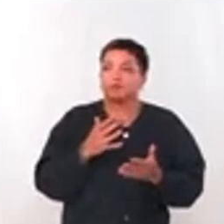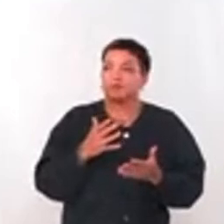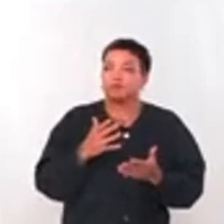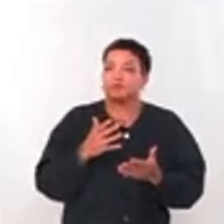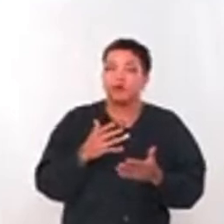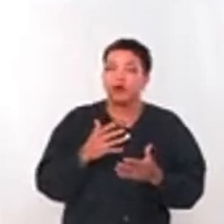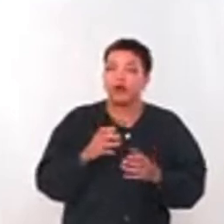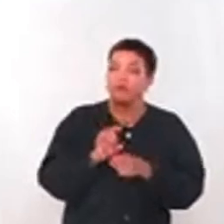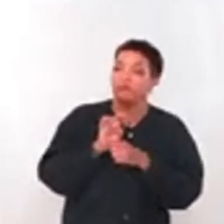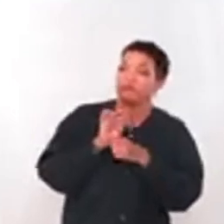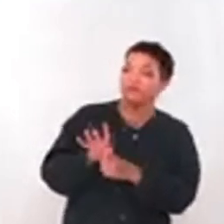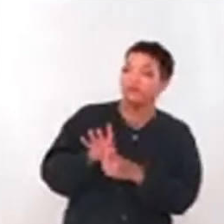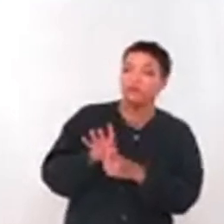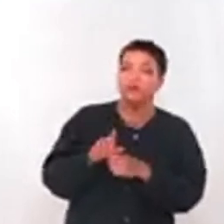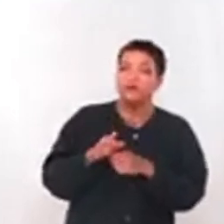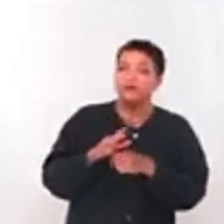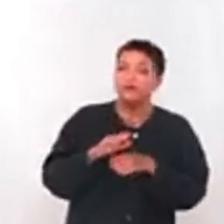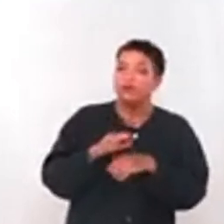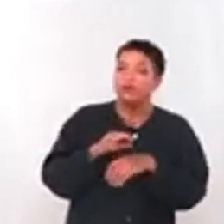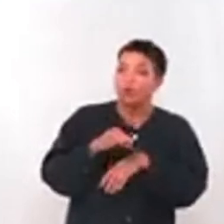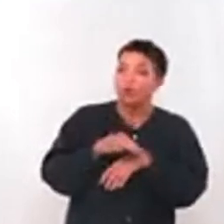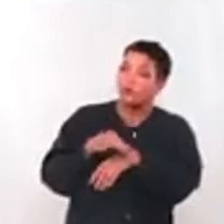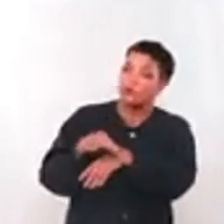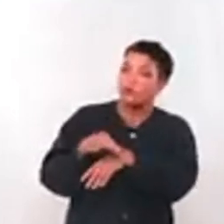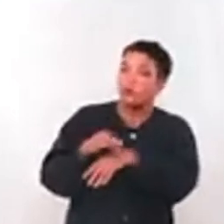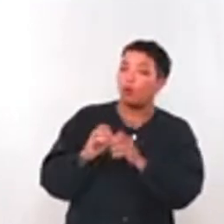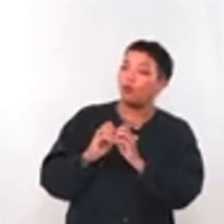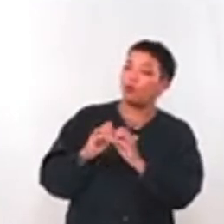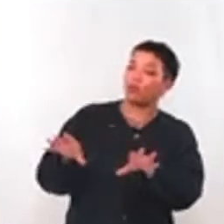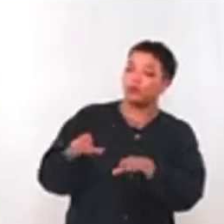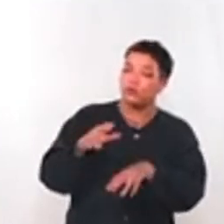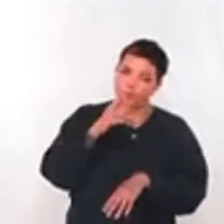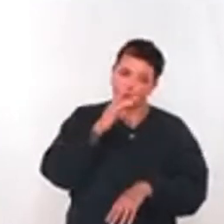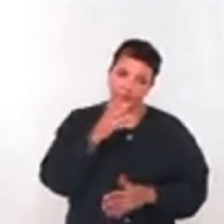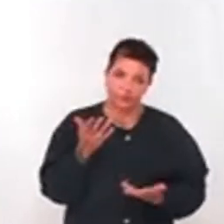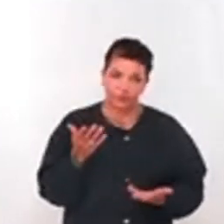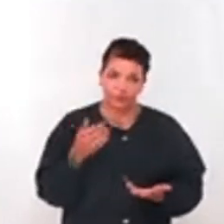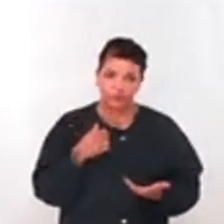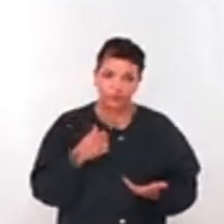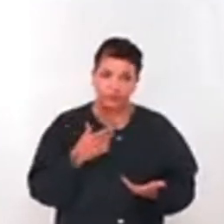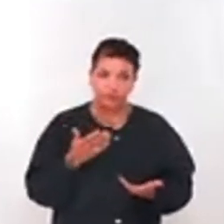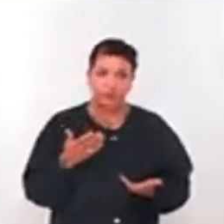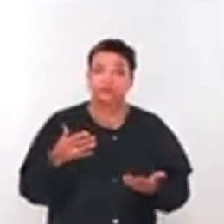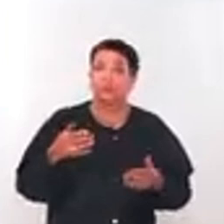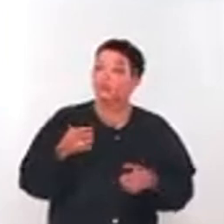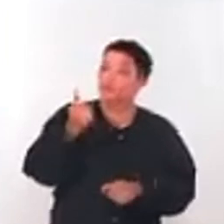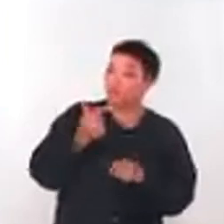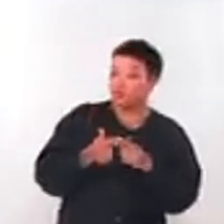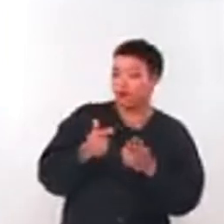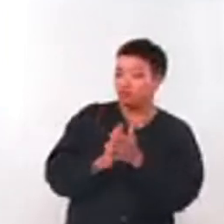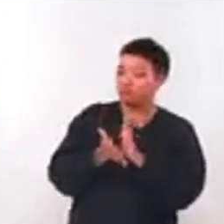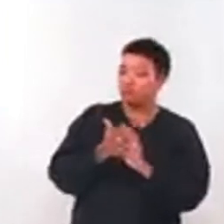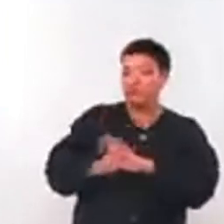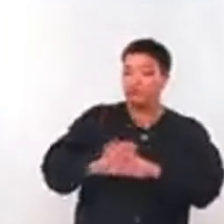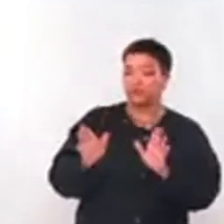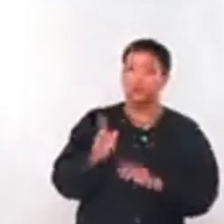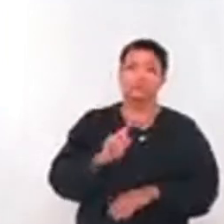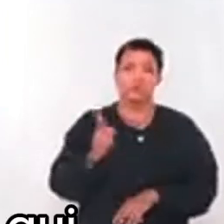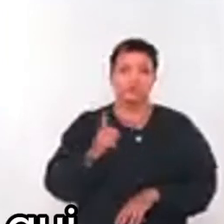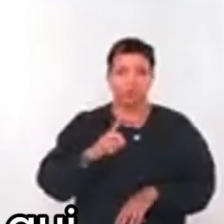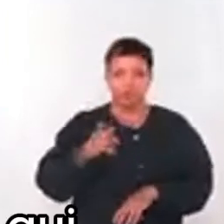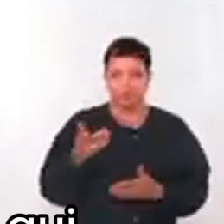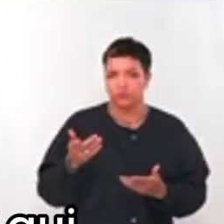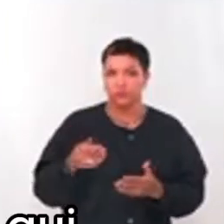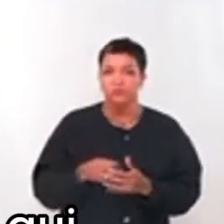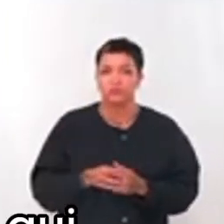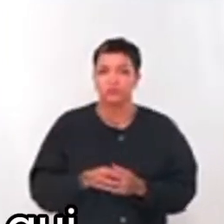privées d'un accompagnement social et d'un accompagnement vers l'habitat sous prétexte qu'ils en auraient déjà bénéficié d'un. Il y a un nombre non négligeable,